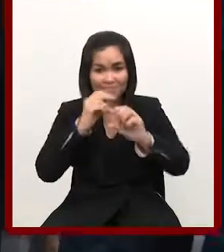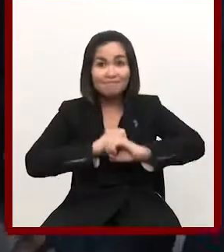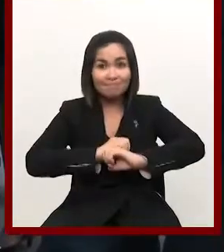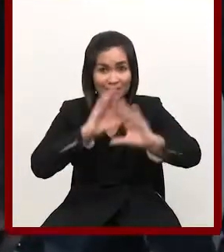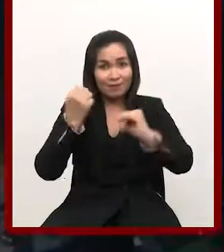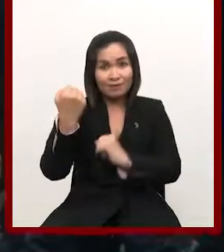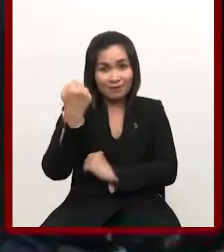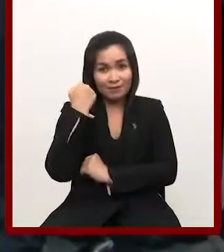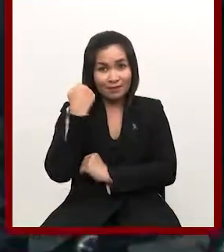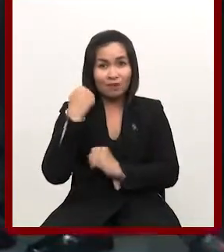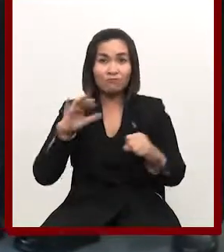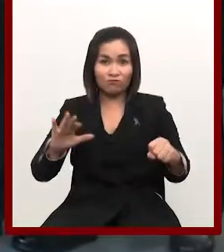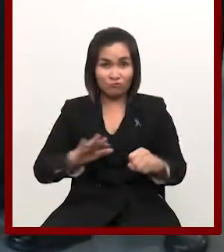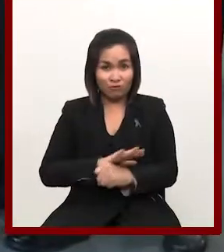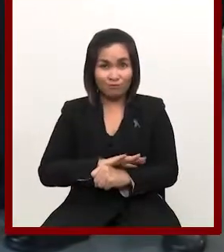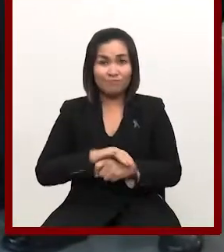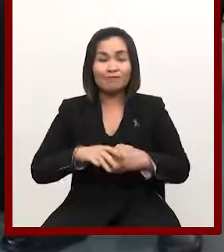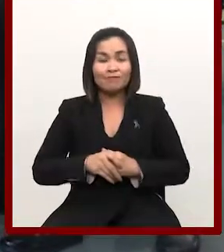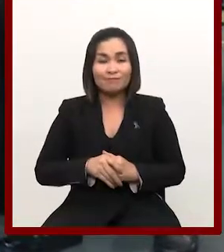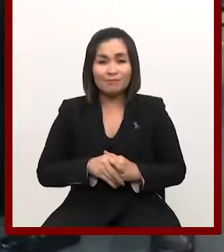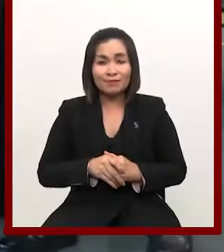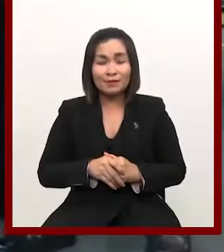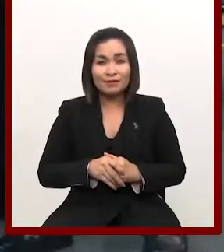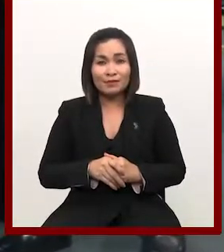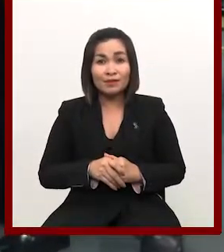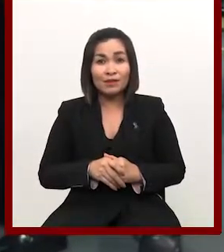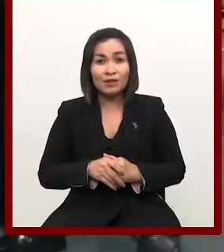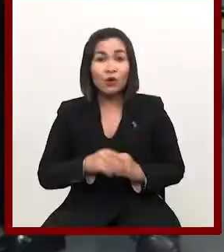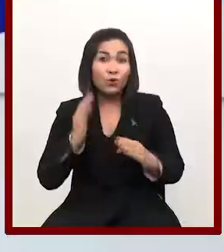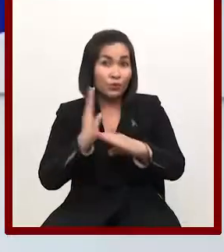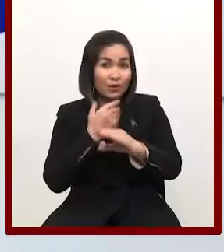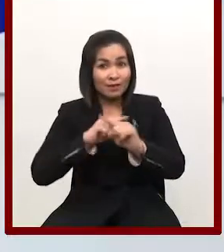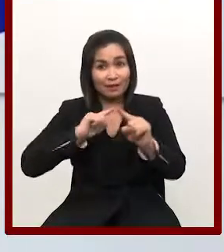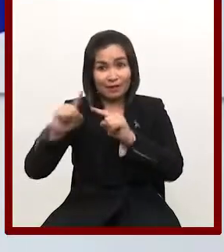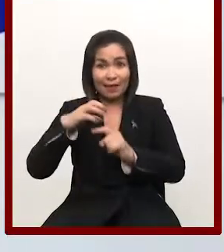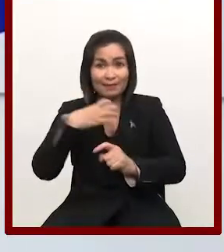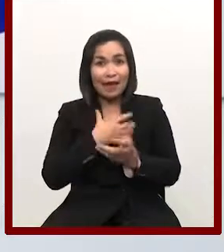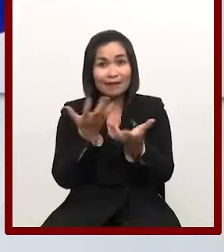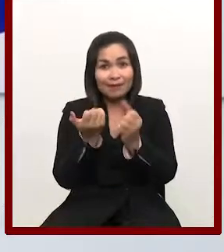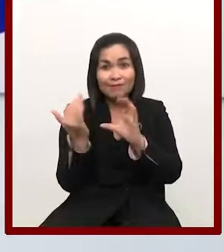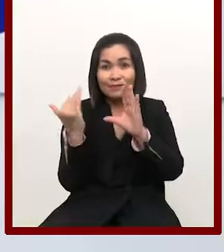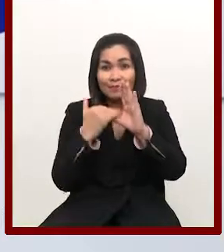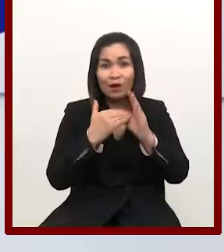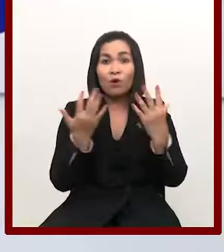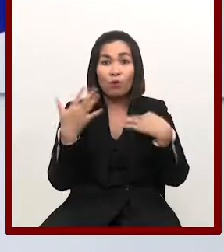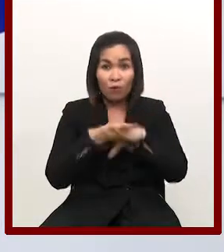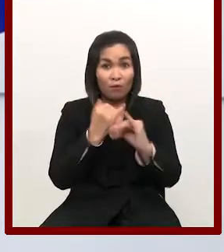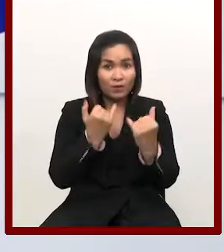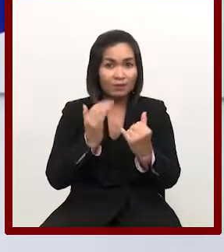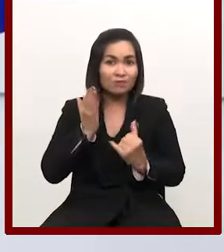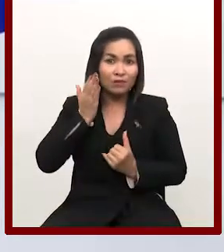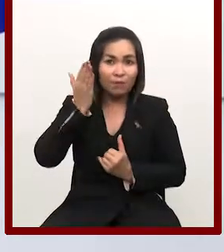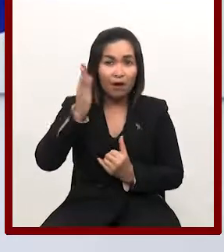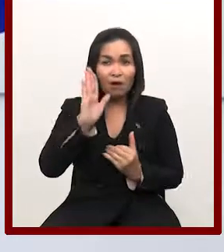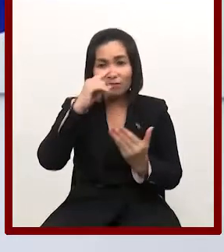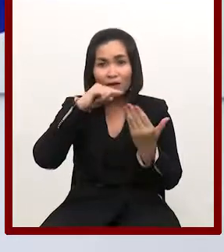นและแข็งแกร่งและก็สมบูรณ์ซึ่งจะเป็นที่ต้องการของธุรกิจนะคะทั้งในปัจจุบันและในอนาคต